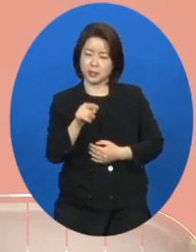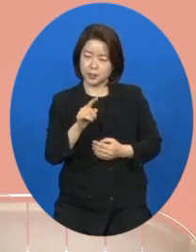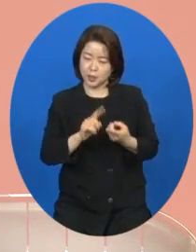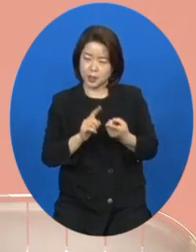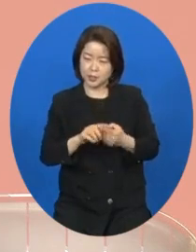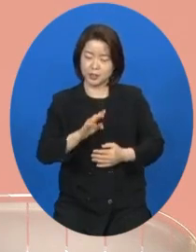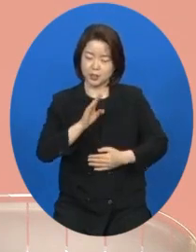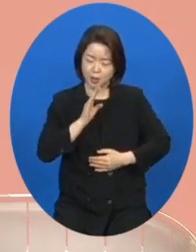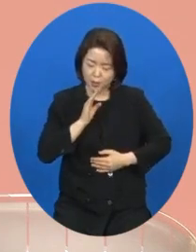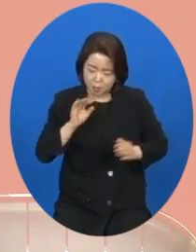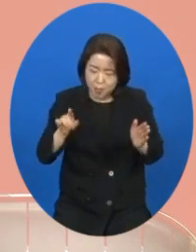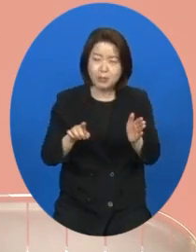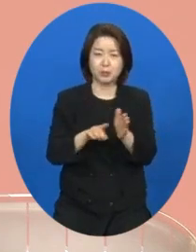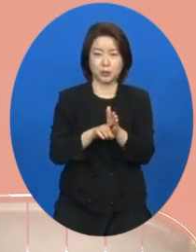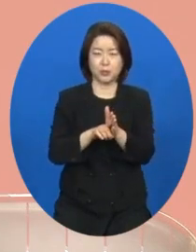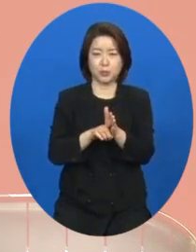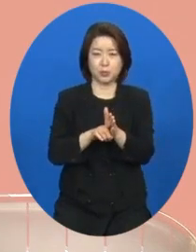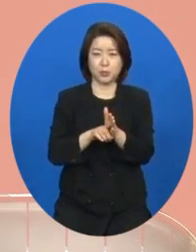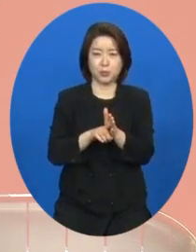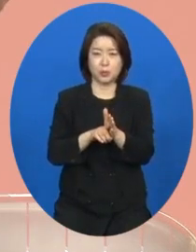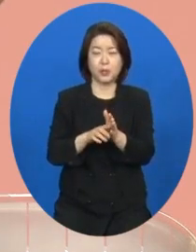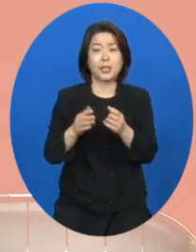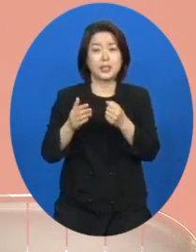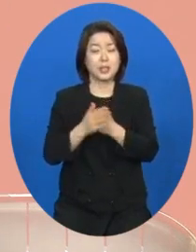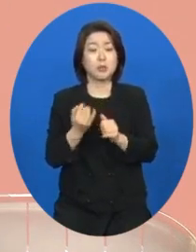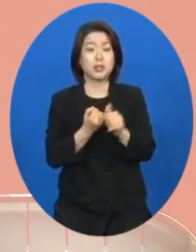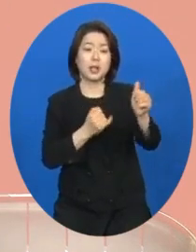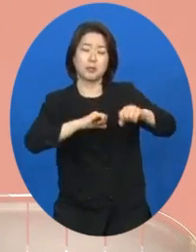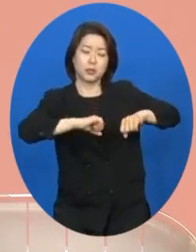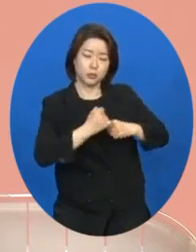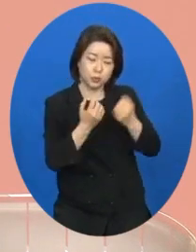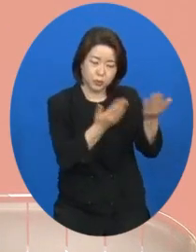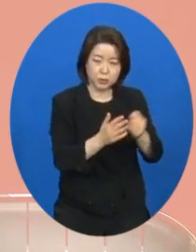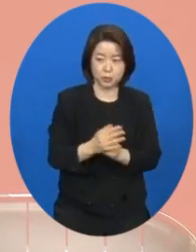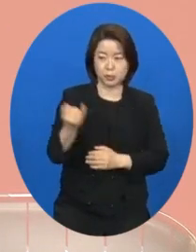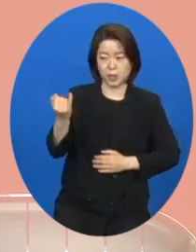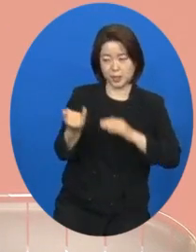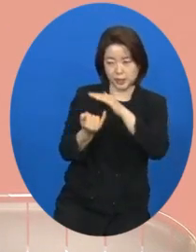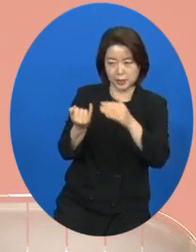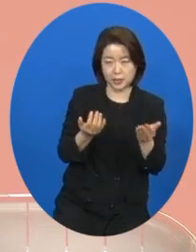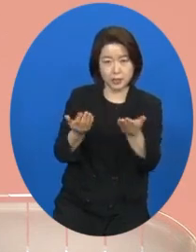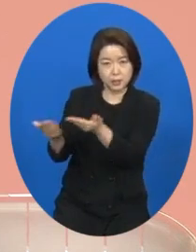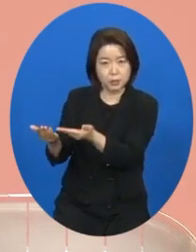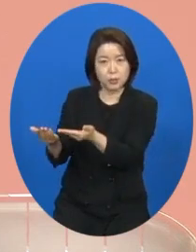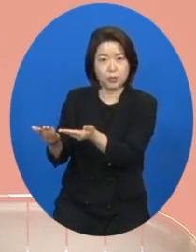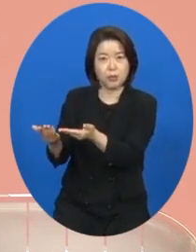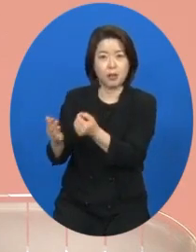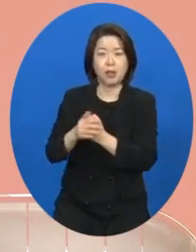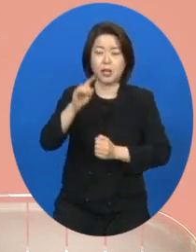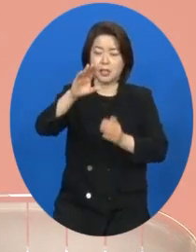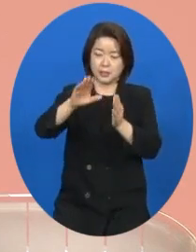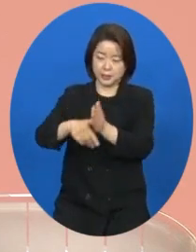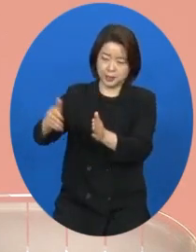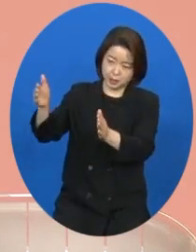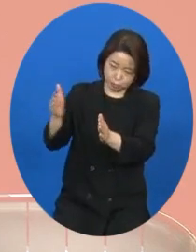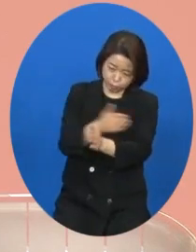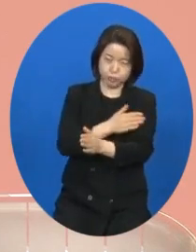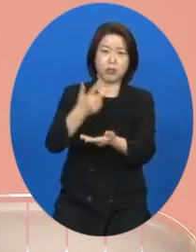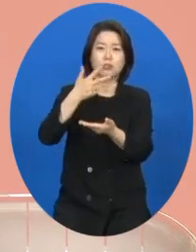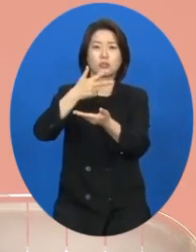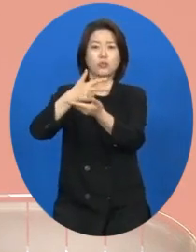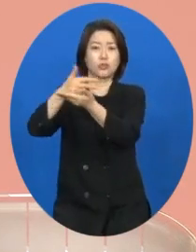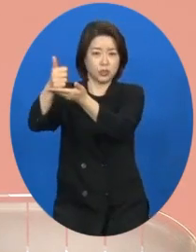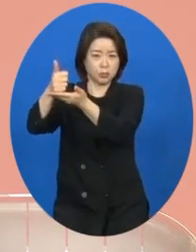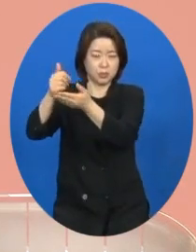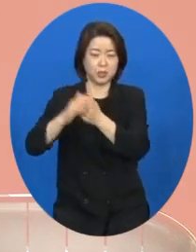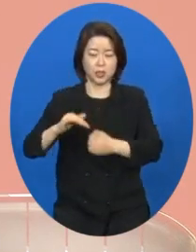믿고, 그러니까 남편에게는 순종하고 아내를 사랑하면, 그러면 그때부터 주님께서